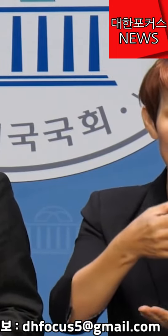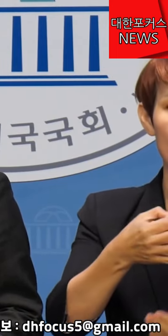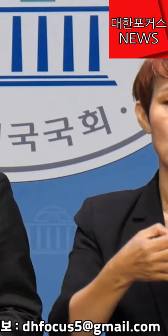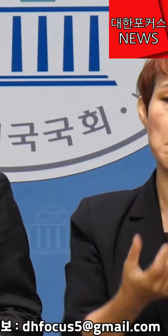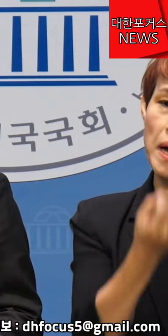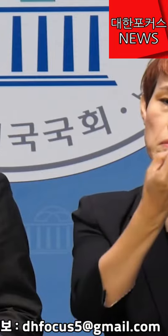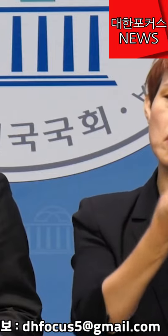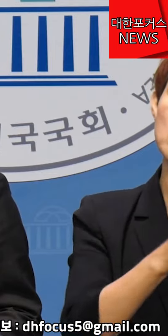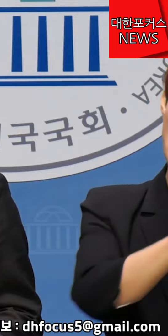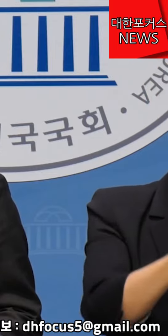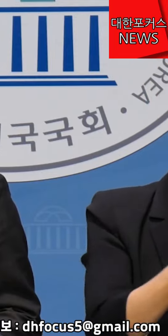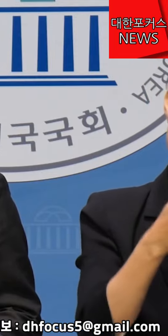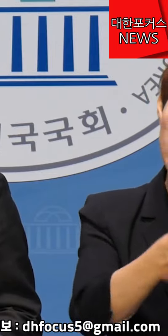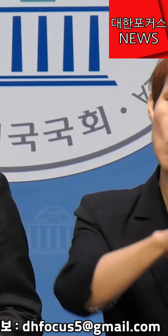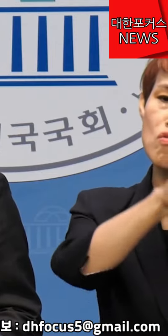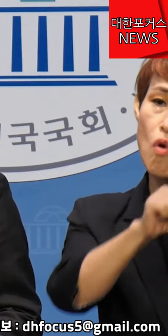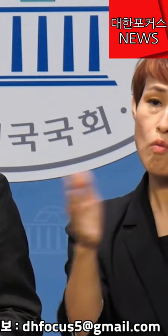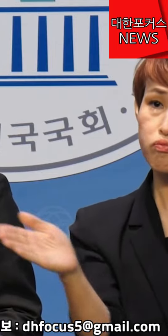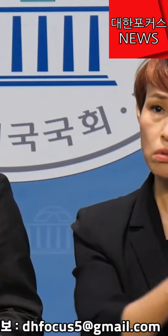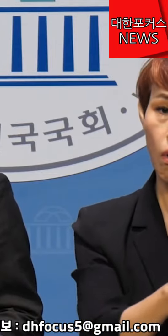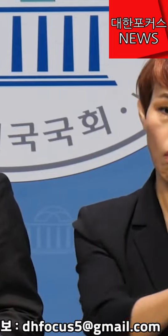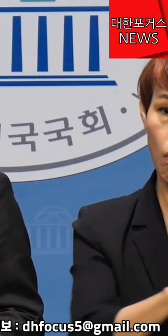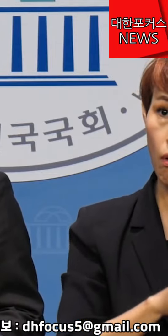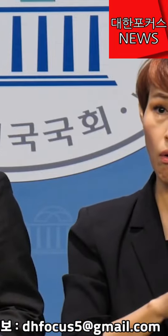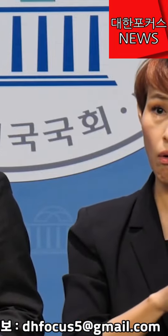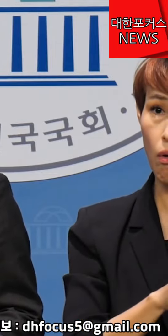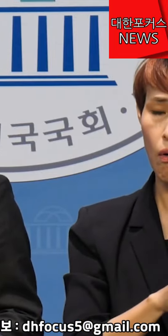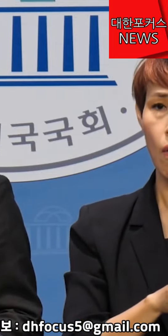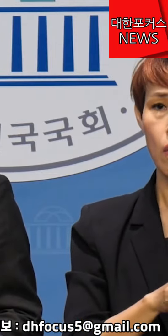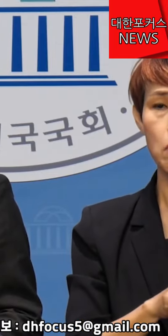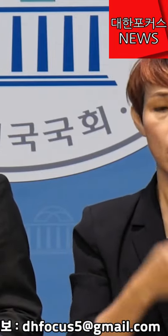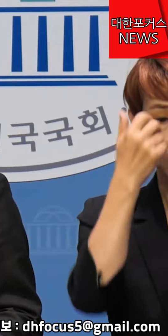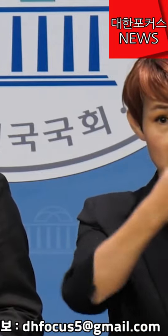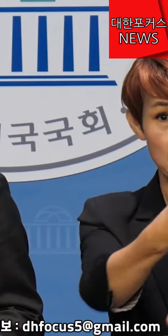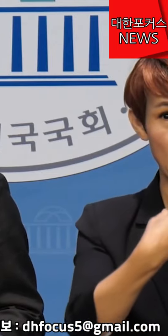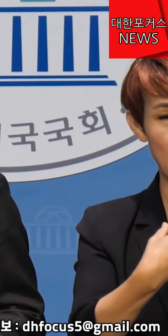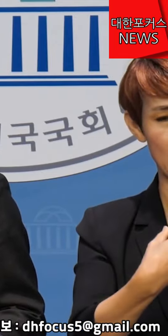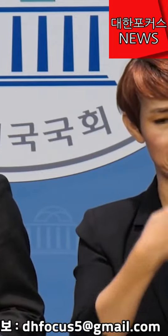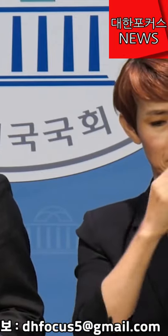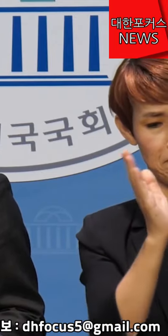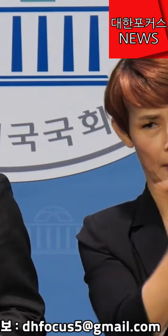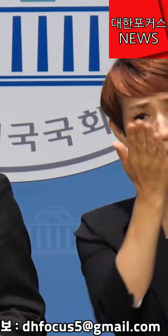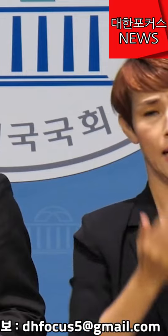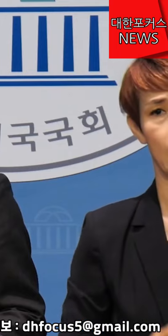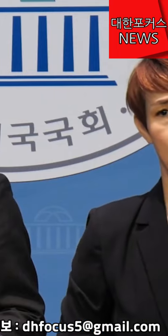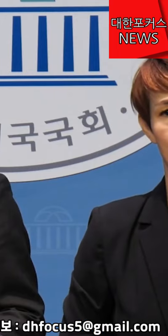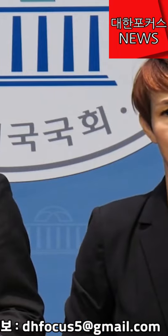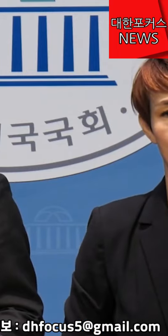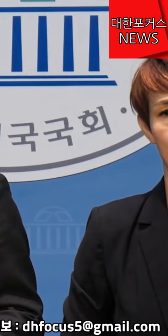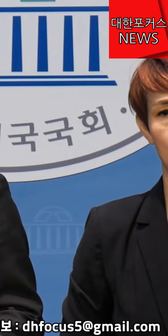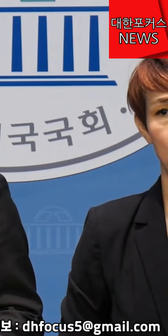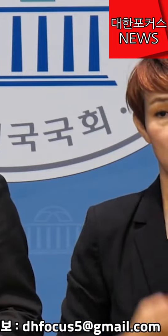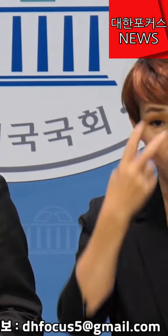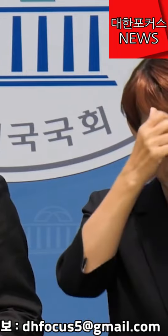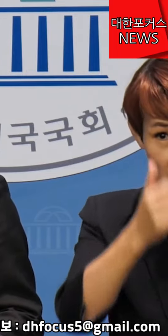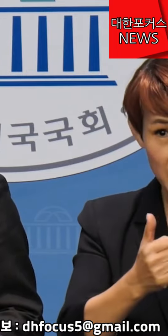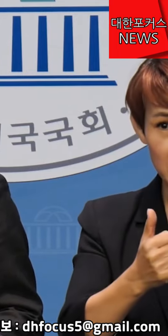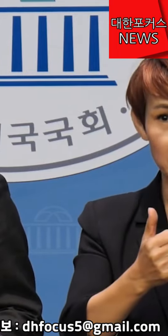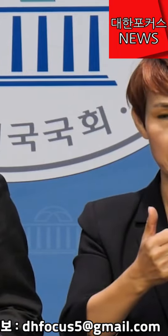4월, 늦어도 6월부터 주겠다라고 한다면 검찰의 주장은 힘을 잃을 수밖에 없습니다. 그래서 검찰은